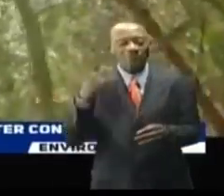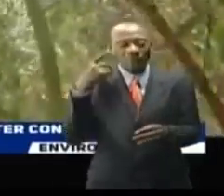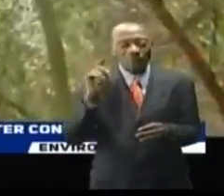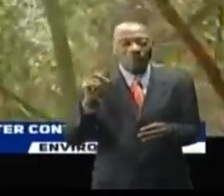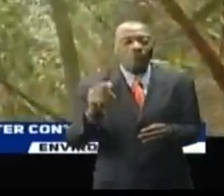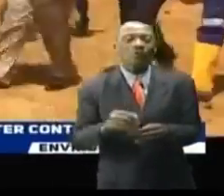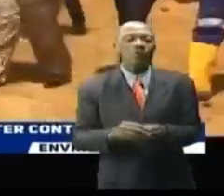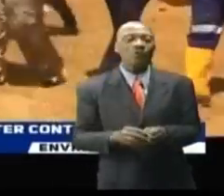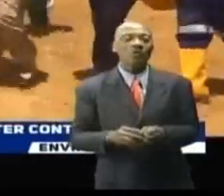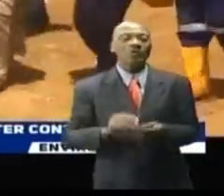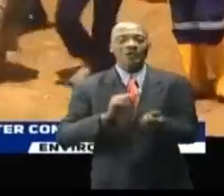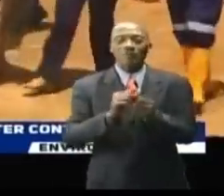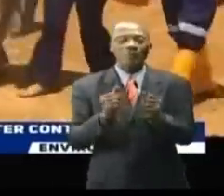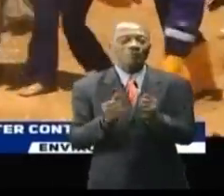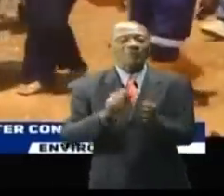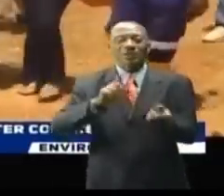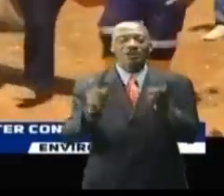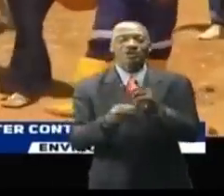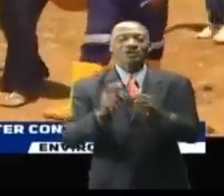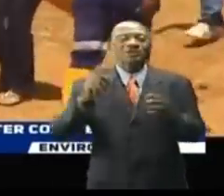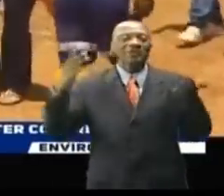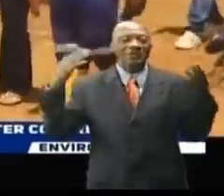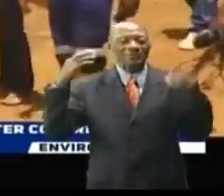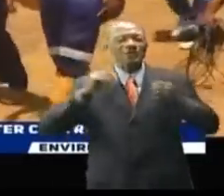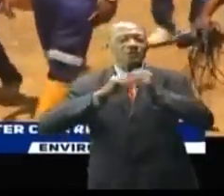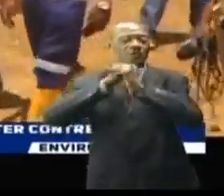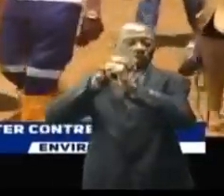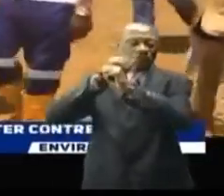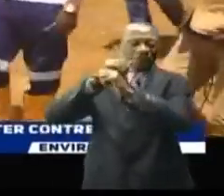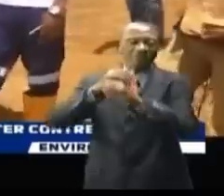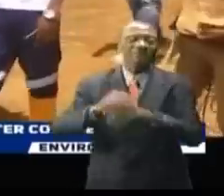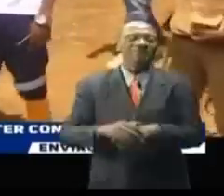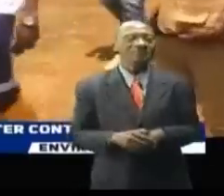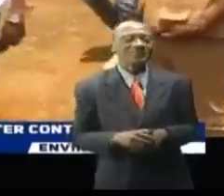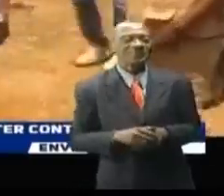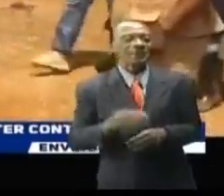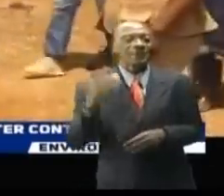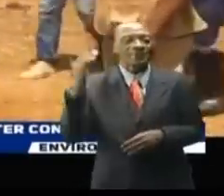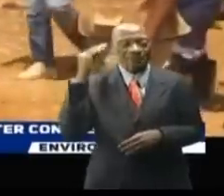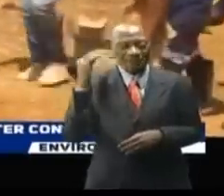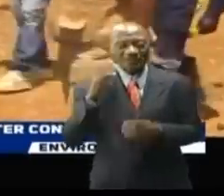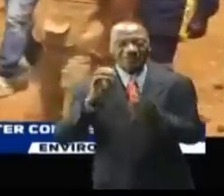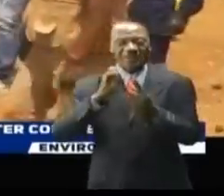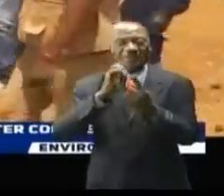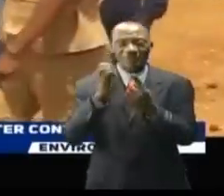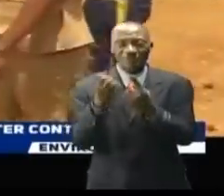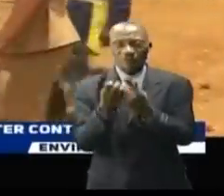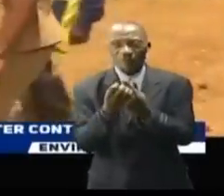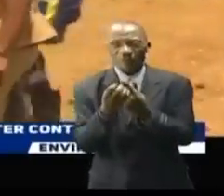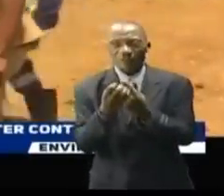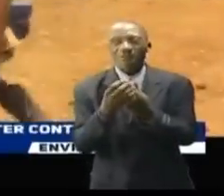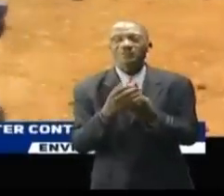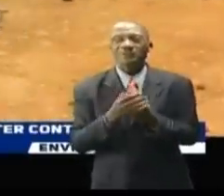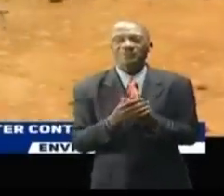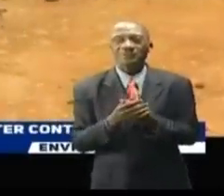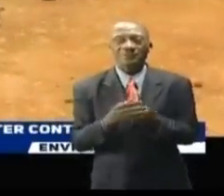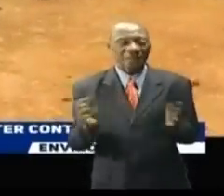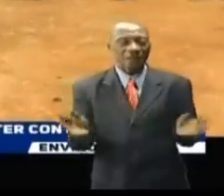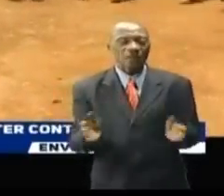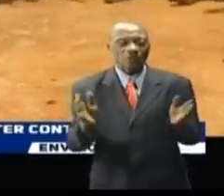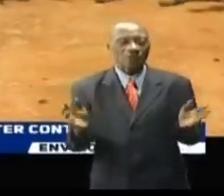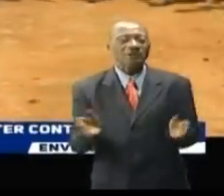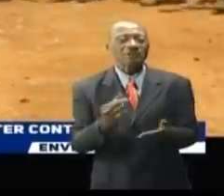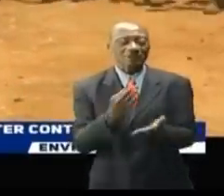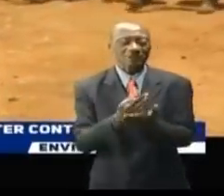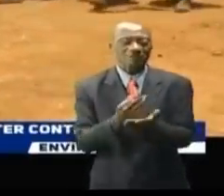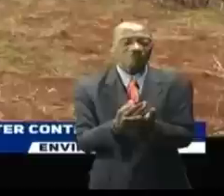changement climatique à l'échelle mondiale. La vice-première ministre, ministre de l'Environnement F. Bazaïba, encourage le fonds